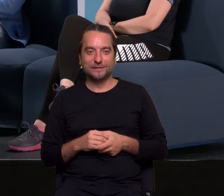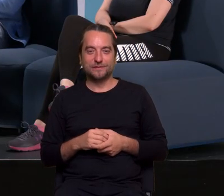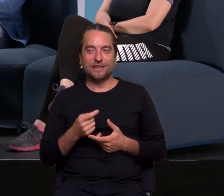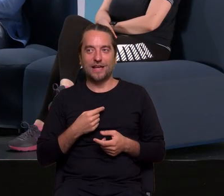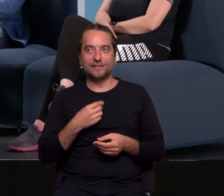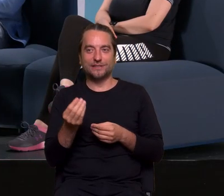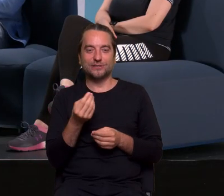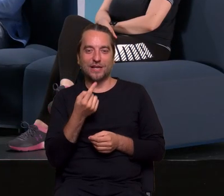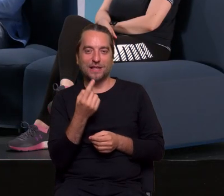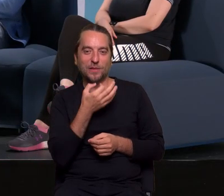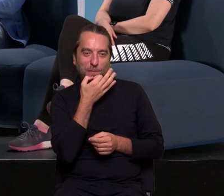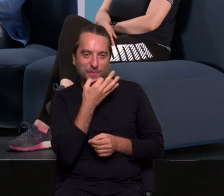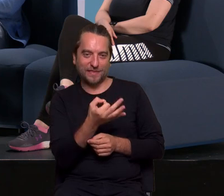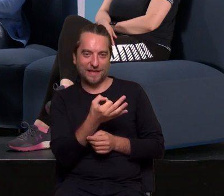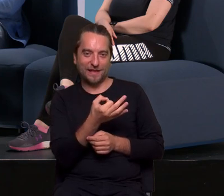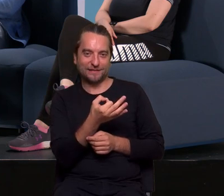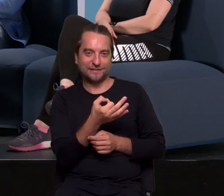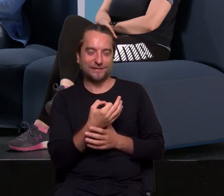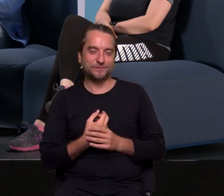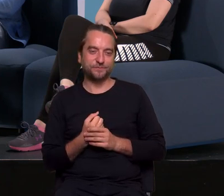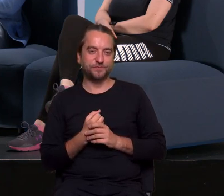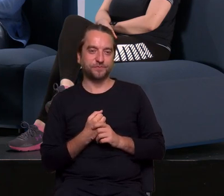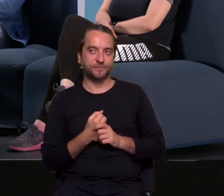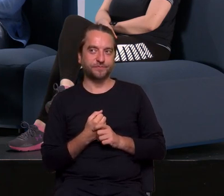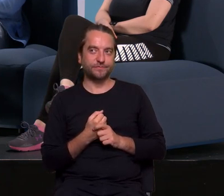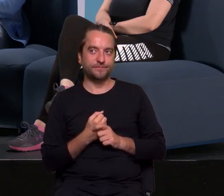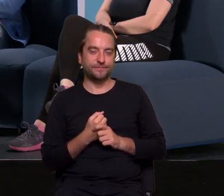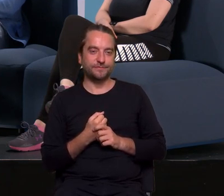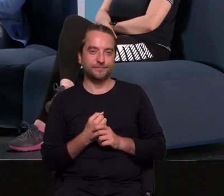jedyne pytanie do swoich gości.